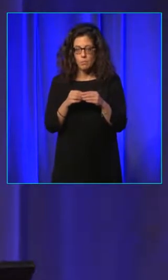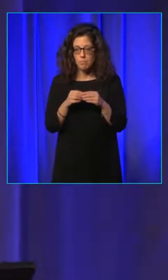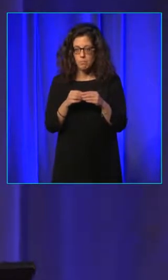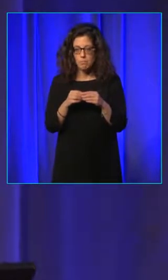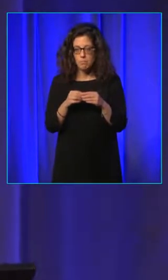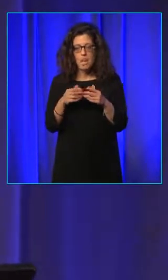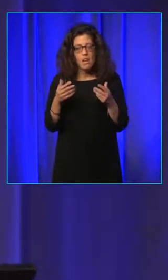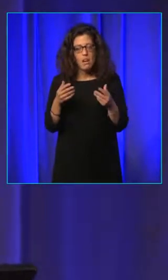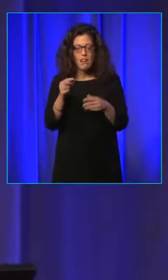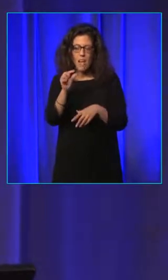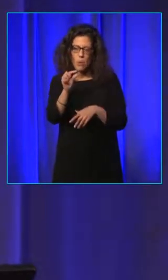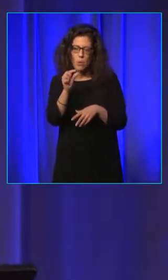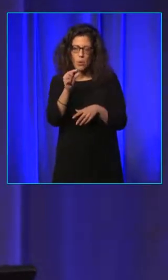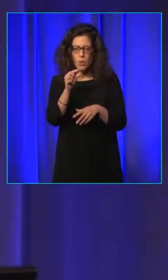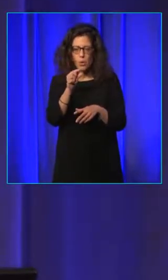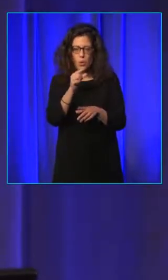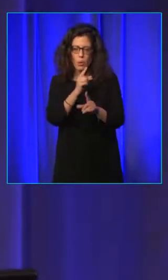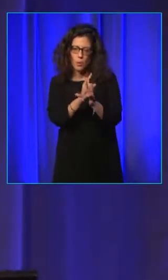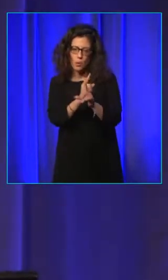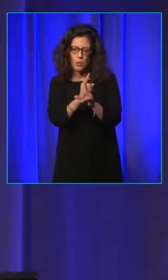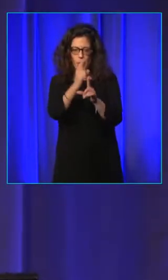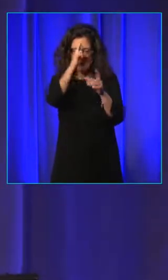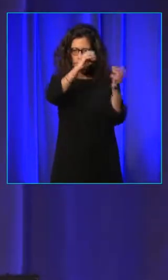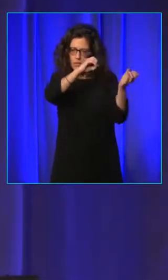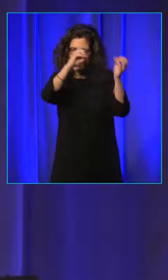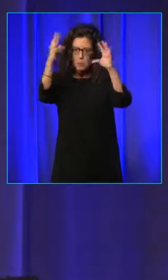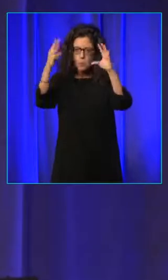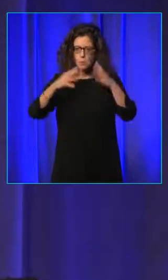On a fait un petit peu de simulation motrice,